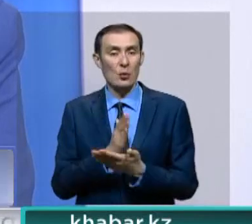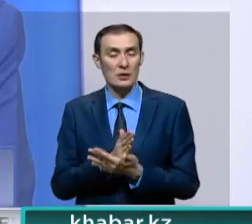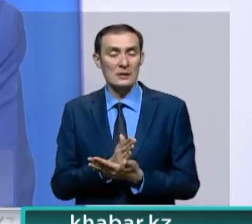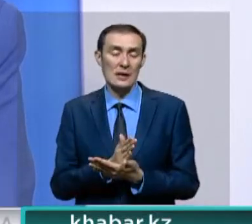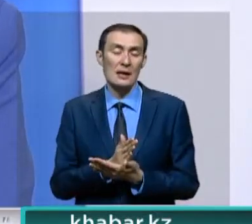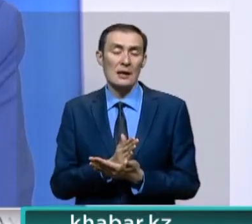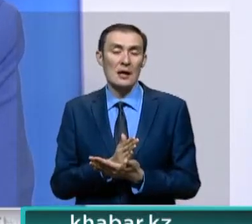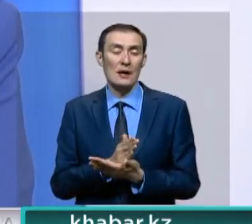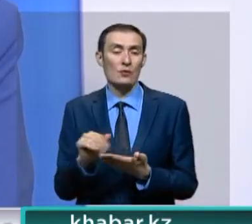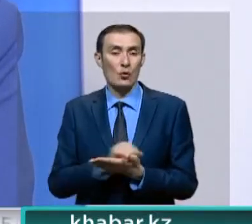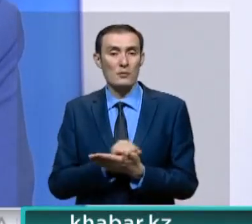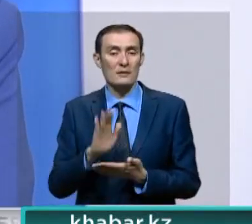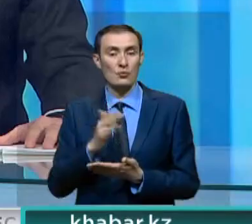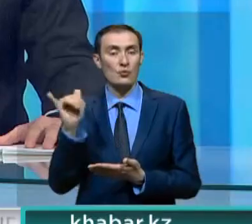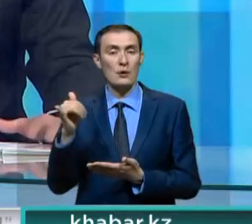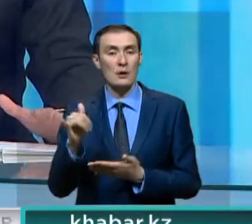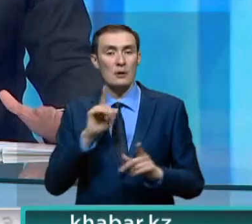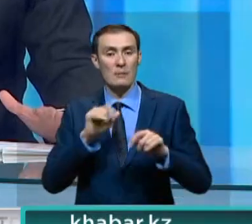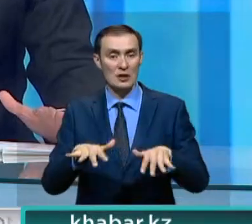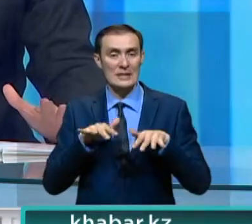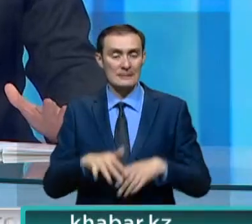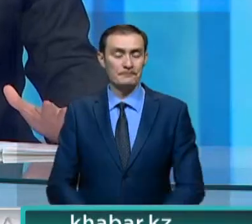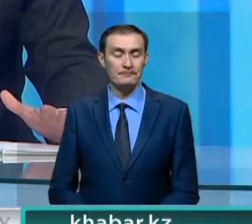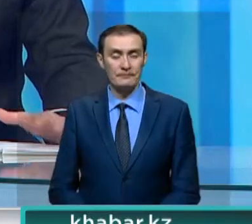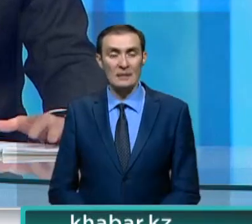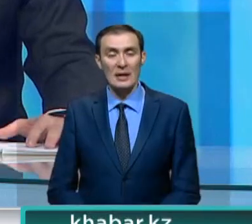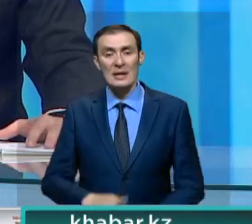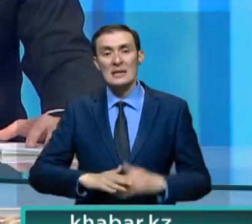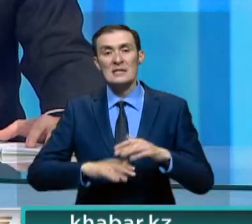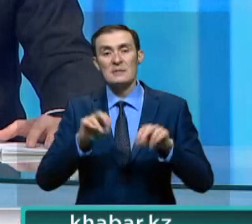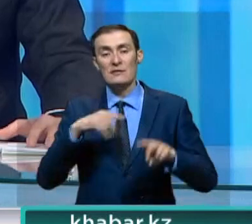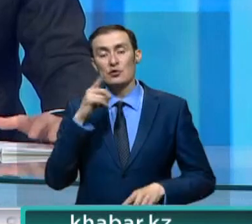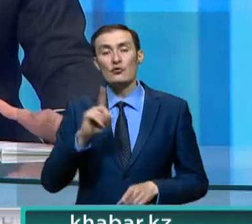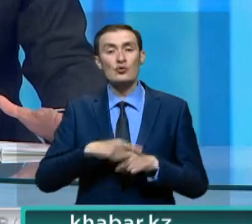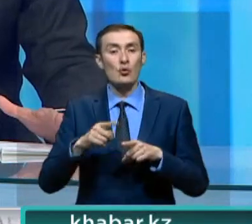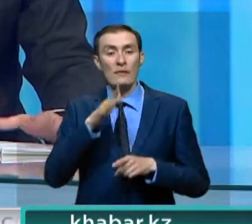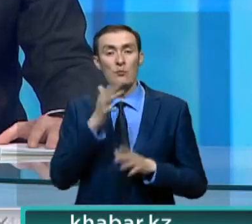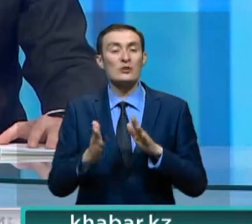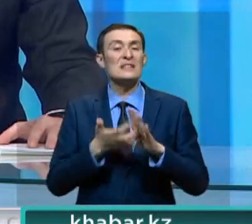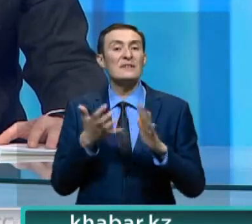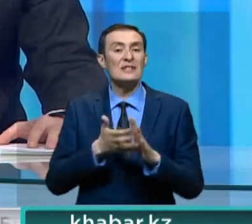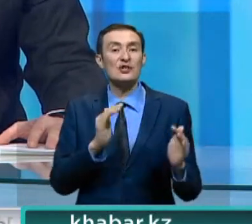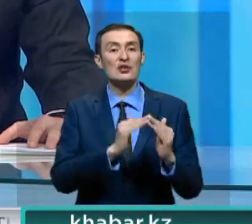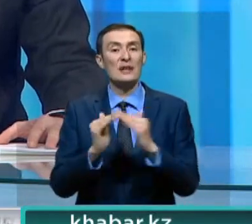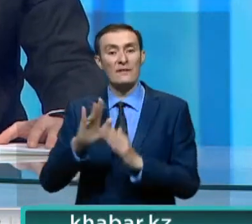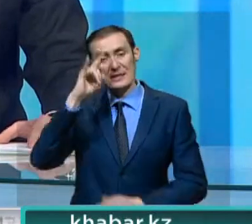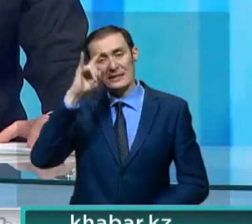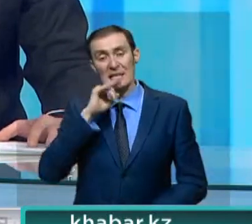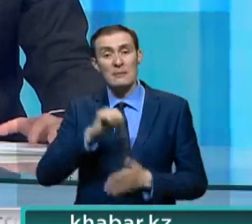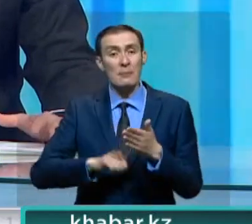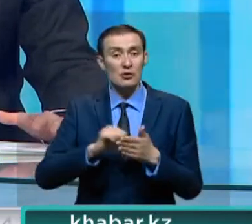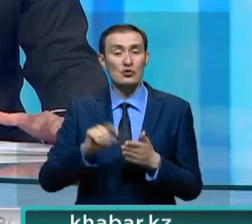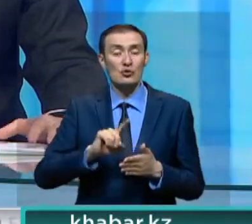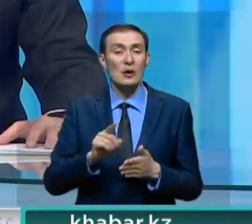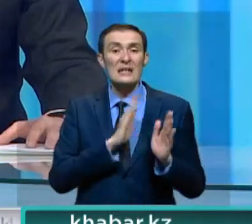сейчас в Мажилисе. Между тем, эксперты прогнозируют в ближайшее время дефицит жилья в Казахстане. Они связывают это